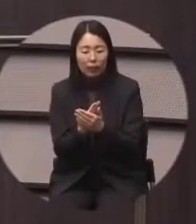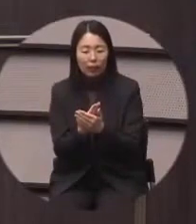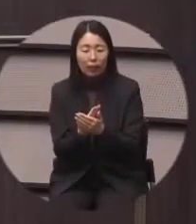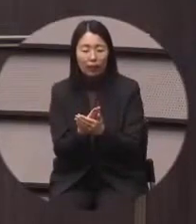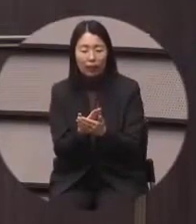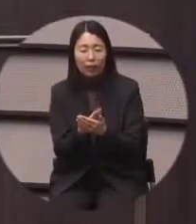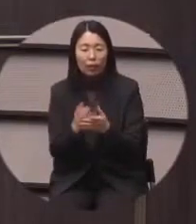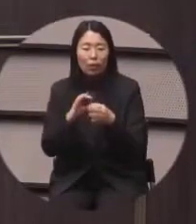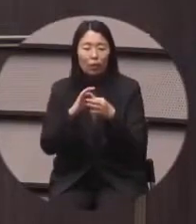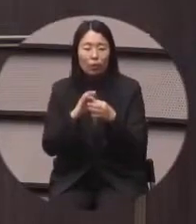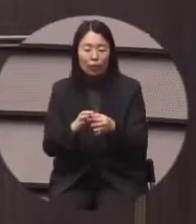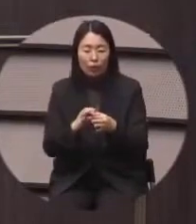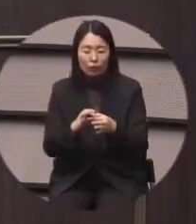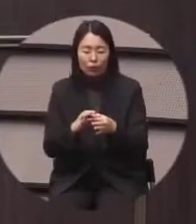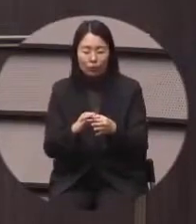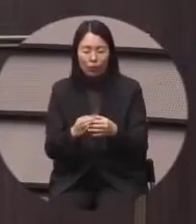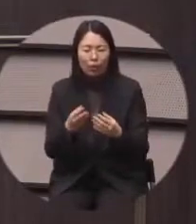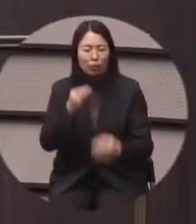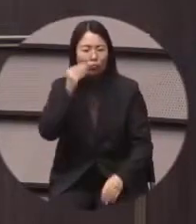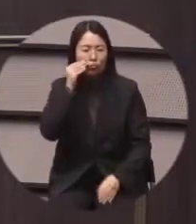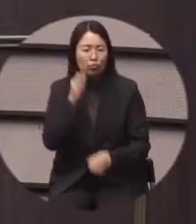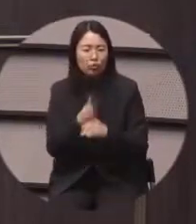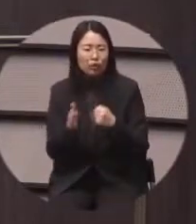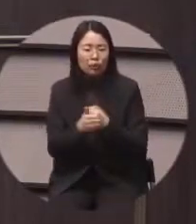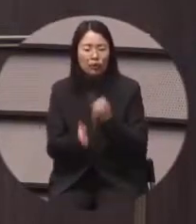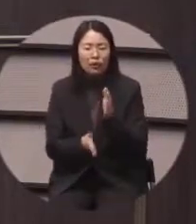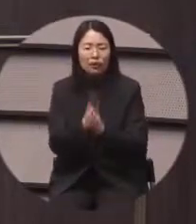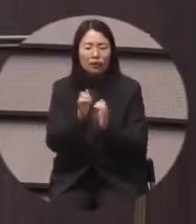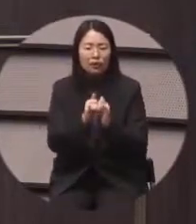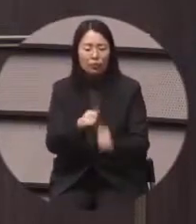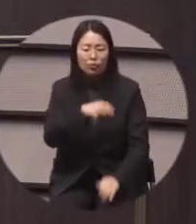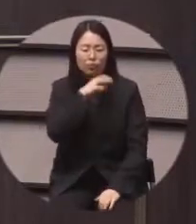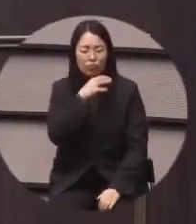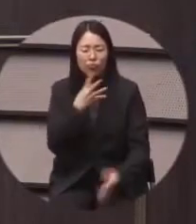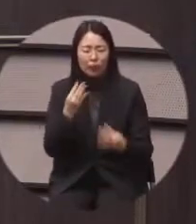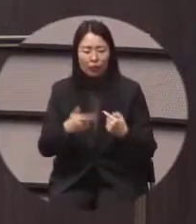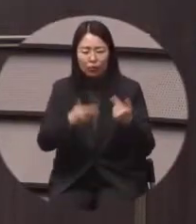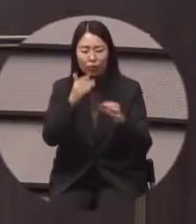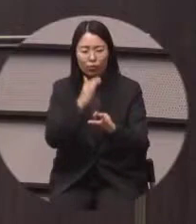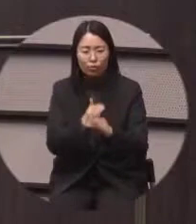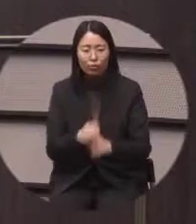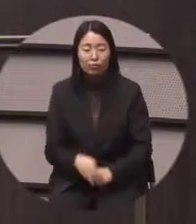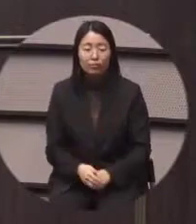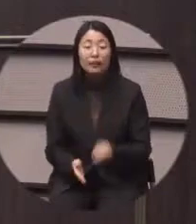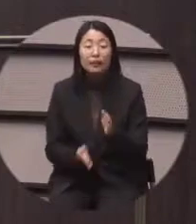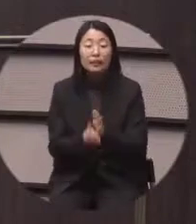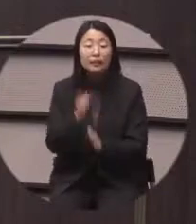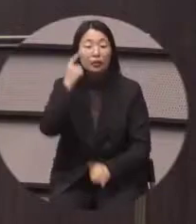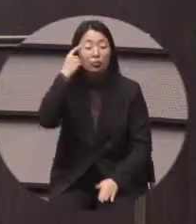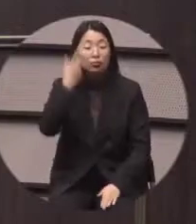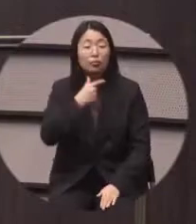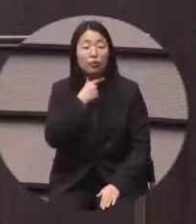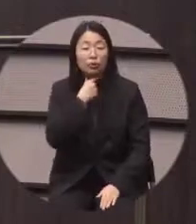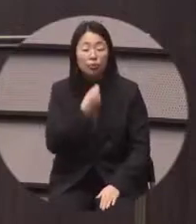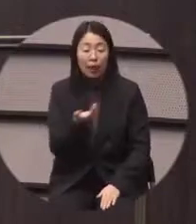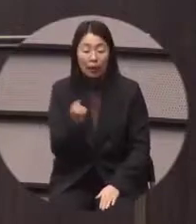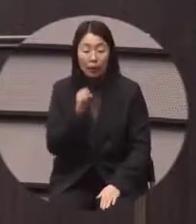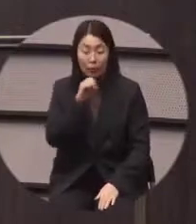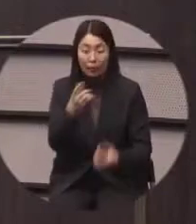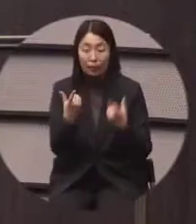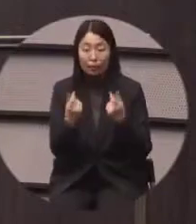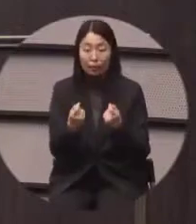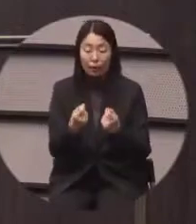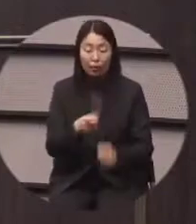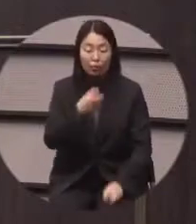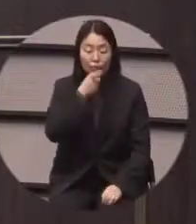막대한 지장을 초래하고 있습니다. 시장님께 질문드리겠습니다. 앞서 말씀드린 바와 같이